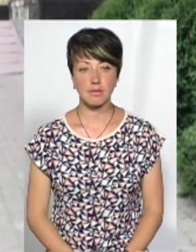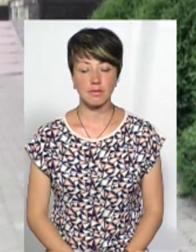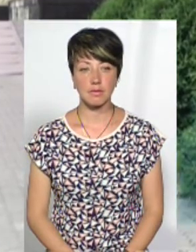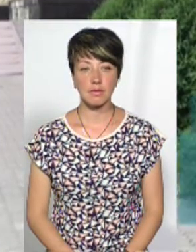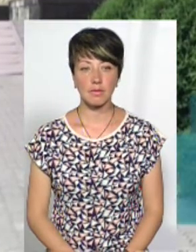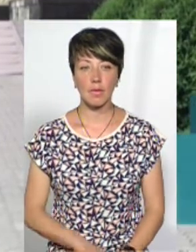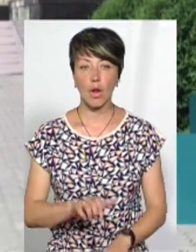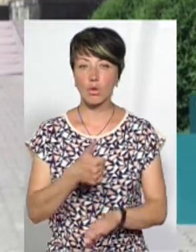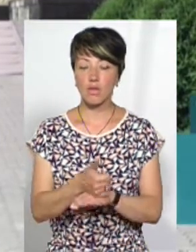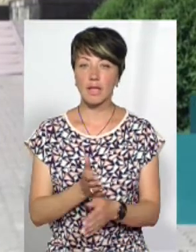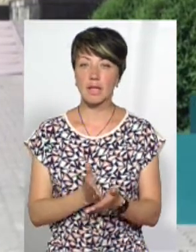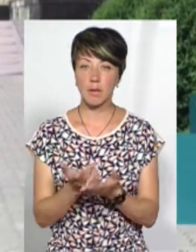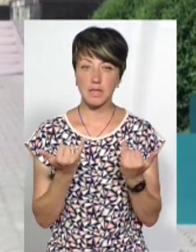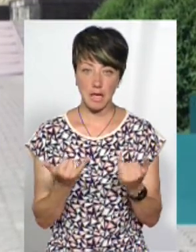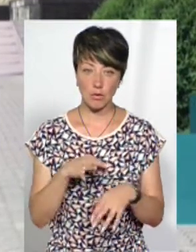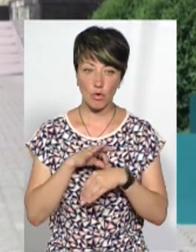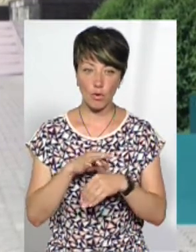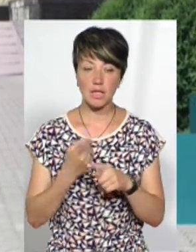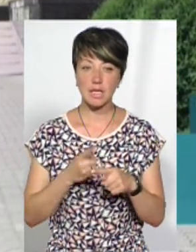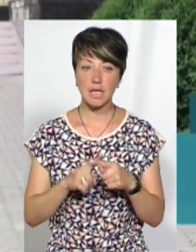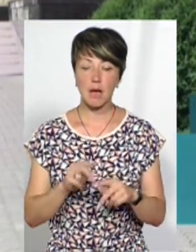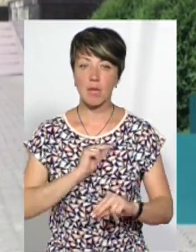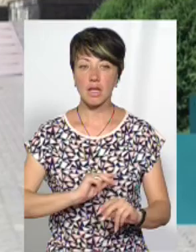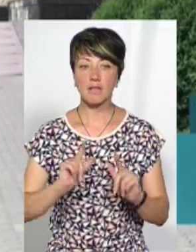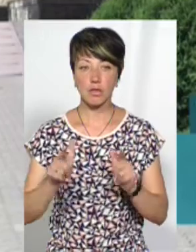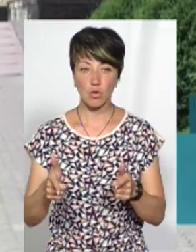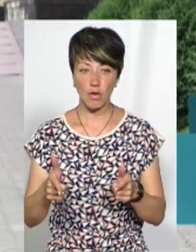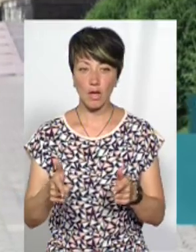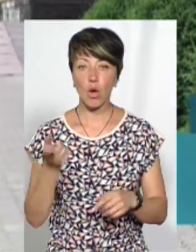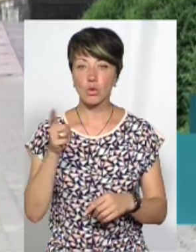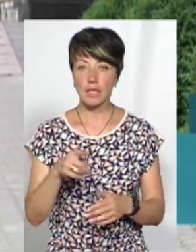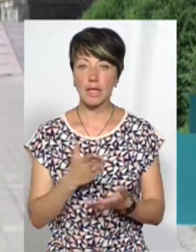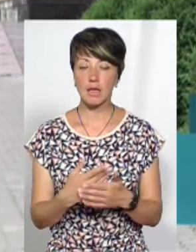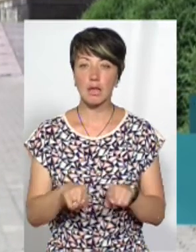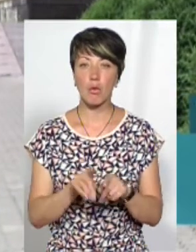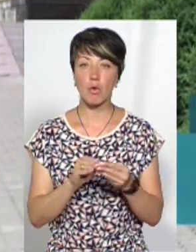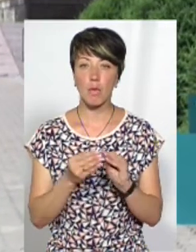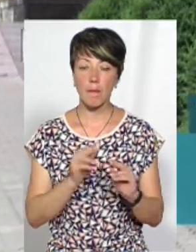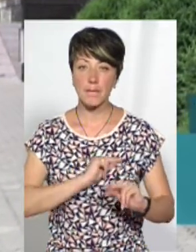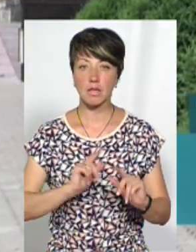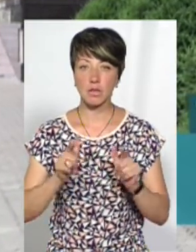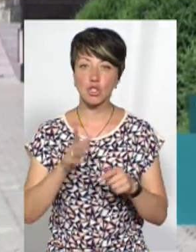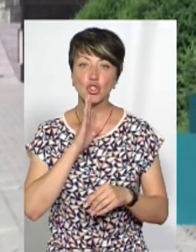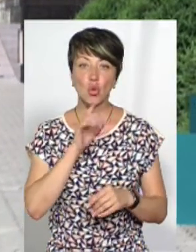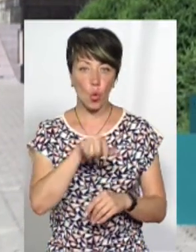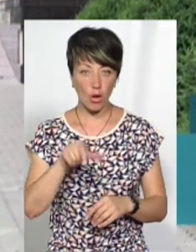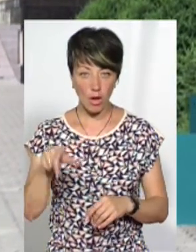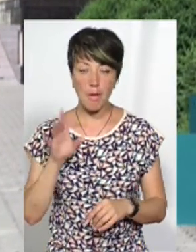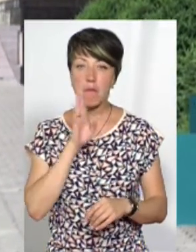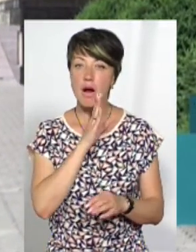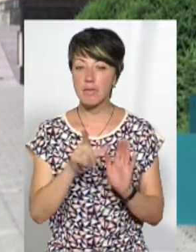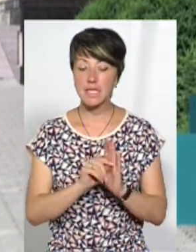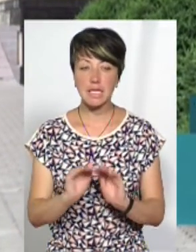Основний напрямок, який, наприклад, зараз ми проводимо, це є працевлаштування. Оскільки є така проблема, як працевлаштування жінок, мам з